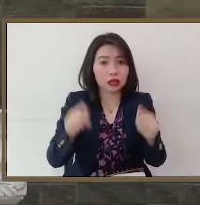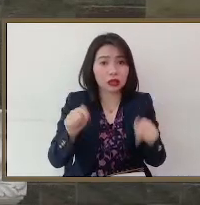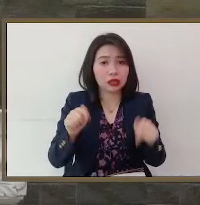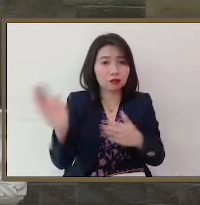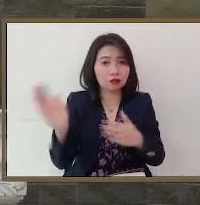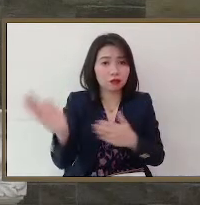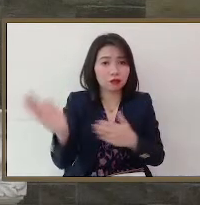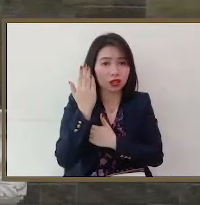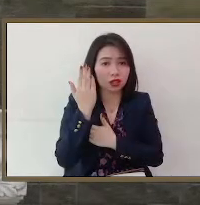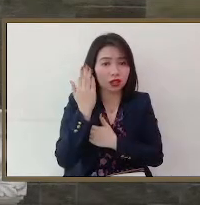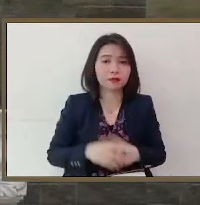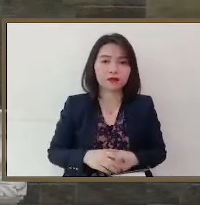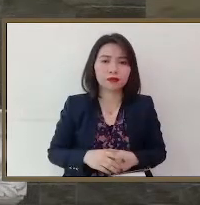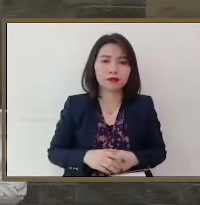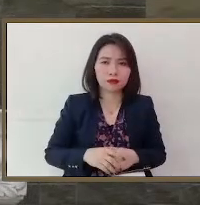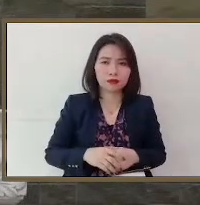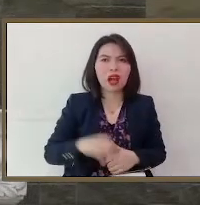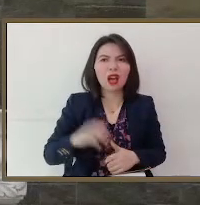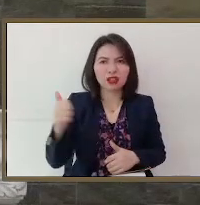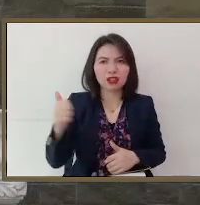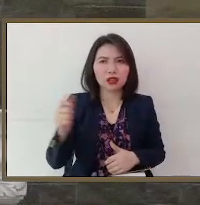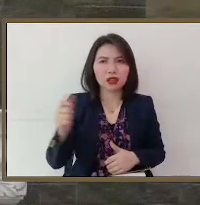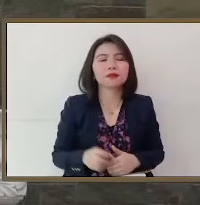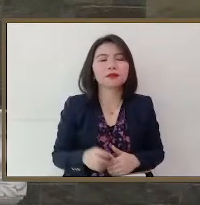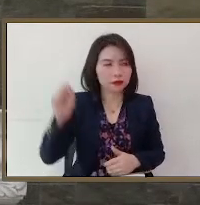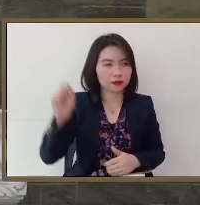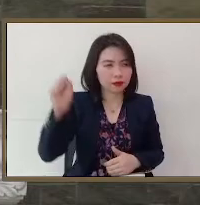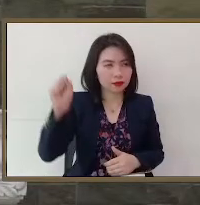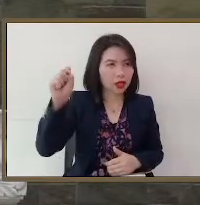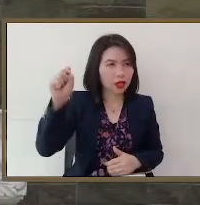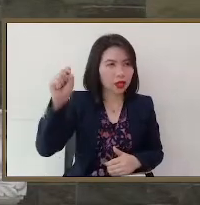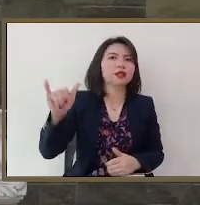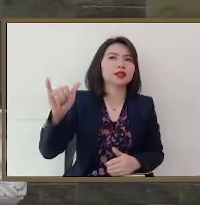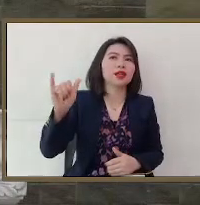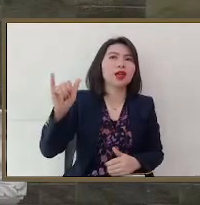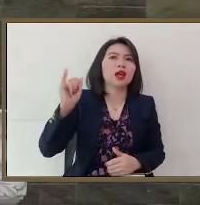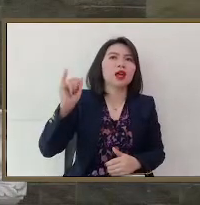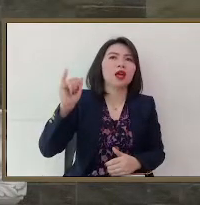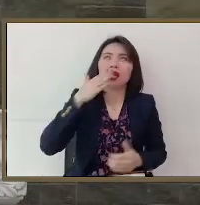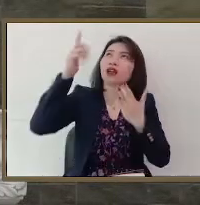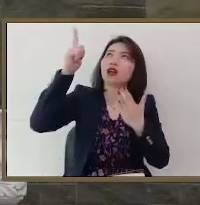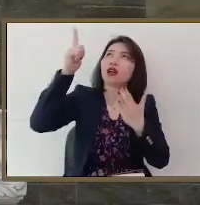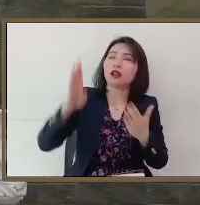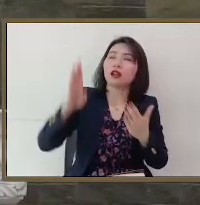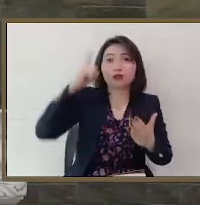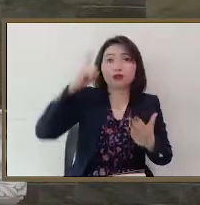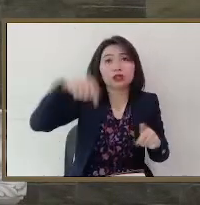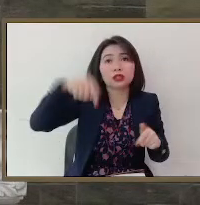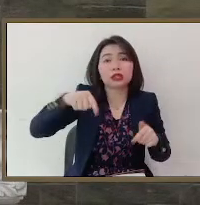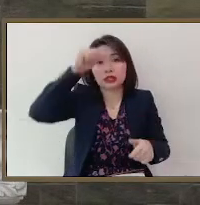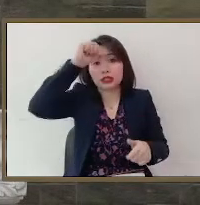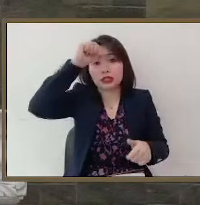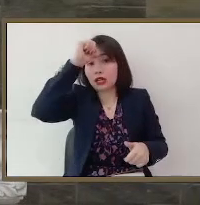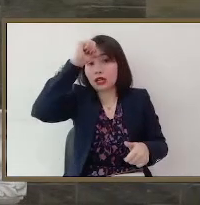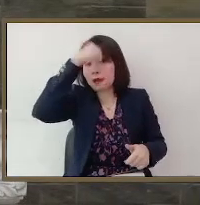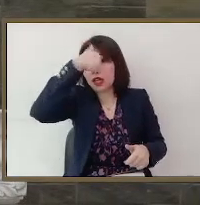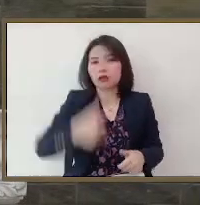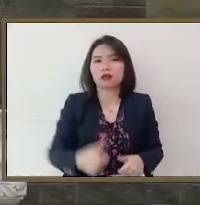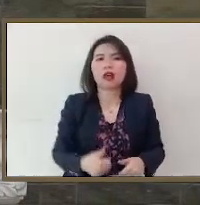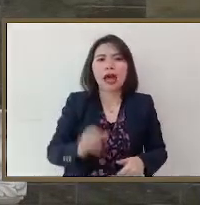Somebody must say, oh, yeah, thank God for this reminder. Dapat maging careful ako next